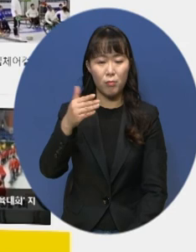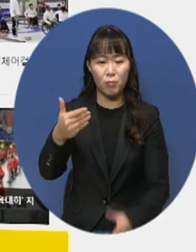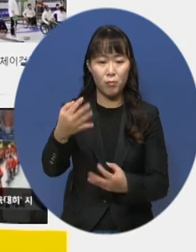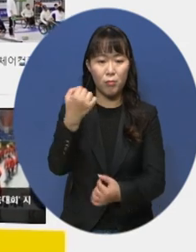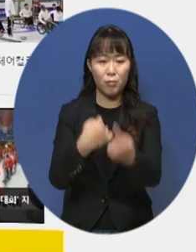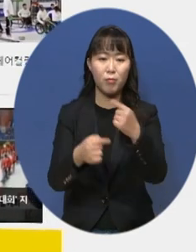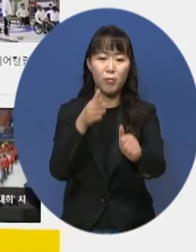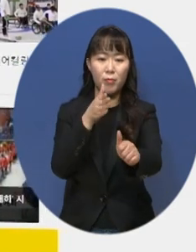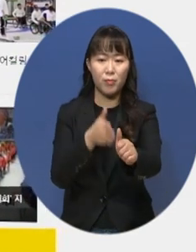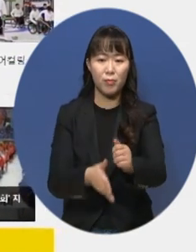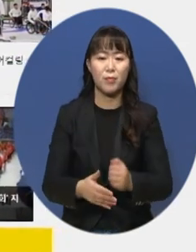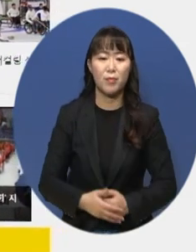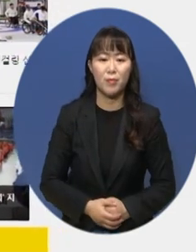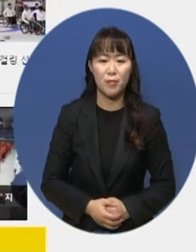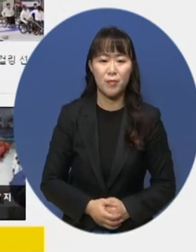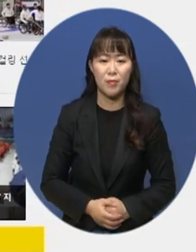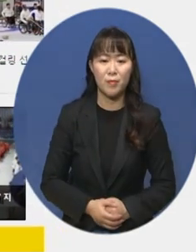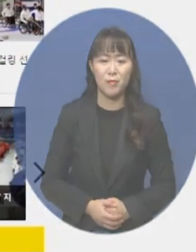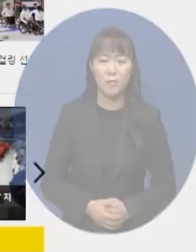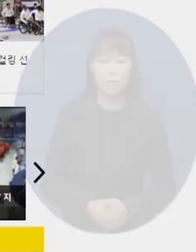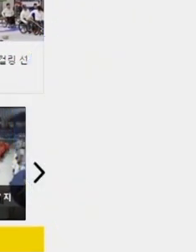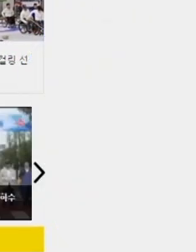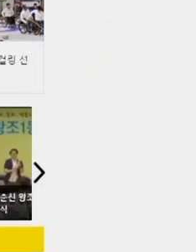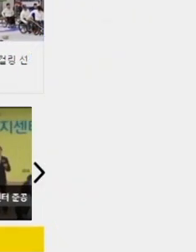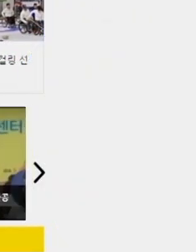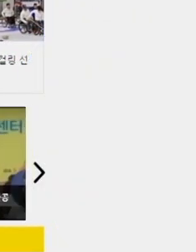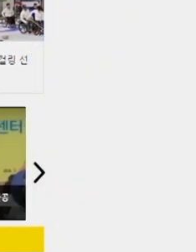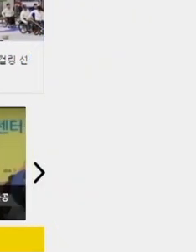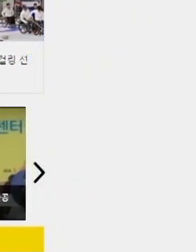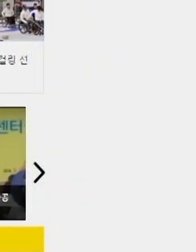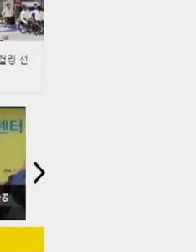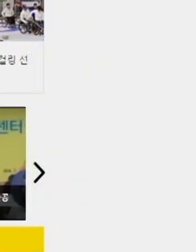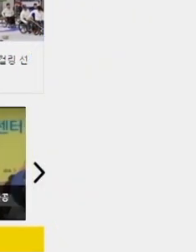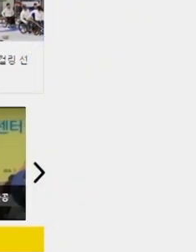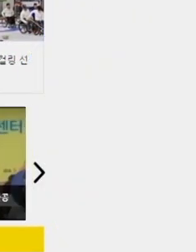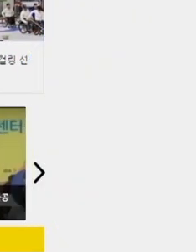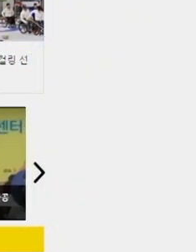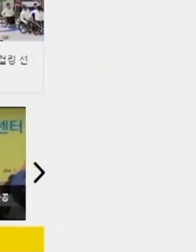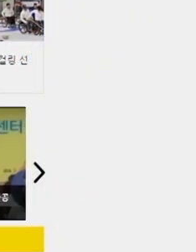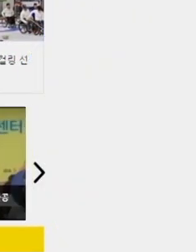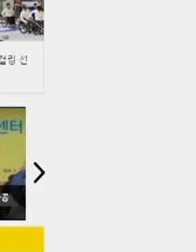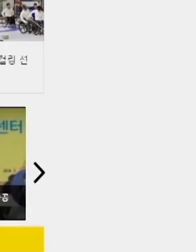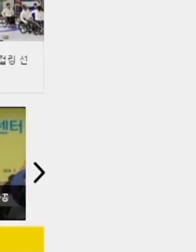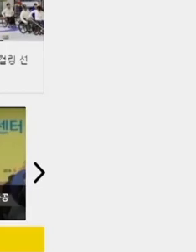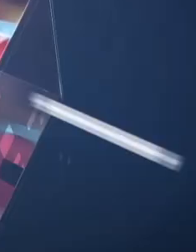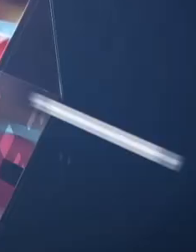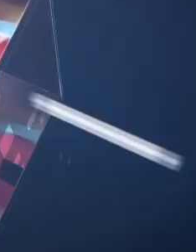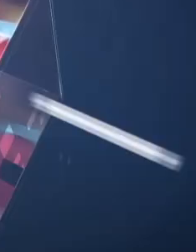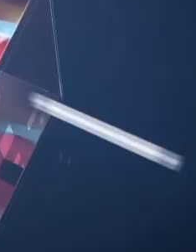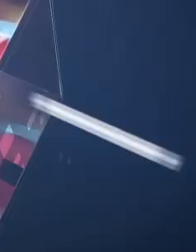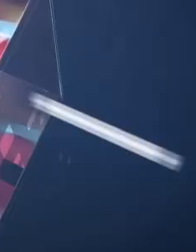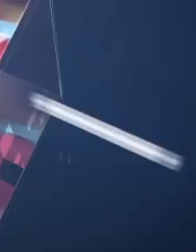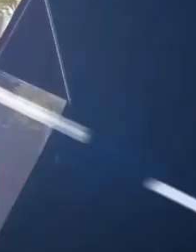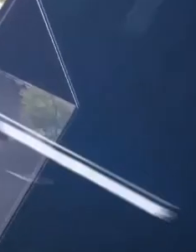전화번호 02-2655-9519로 많은 제보 바랍니다.